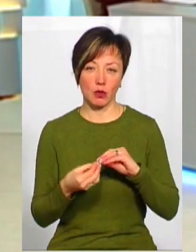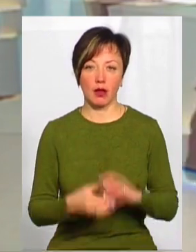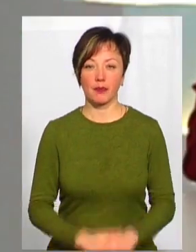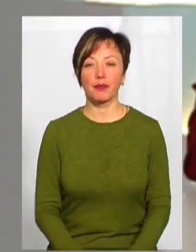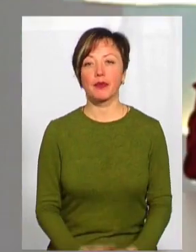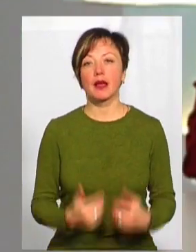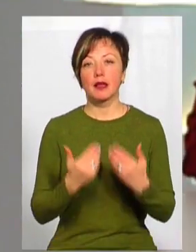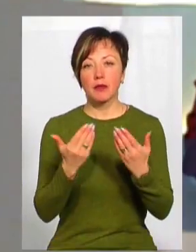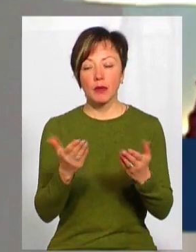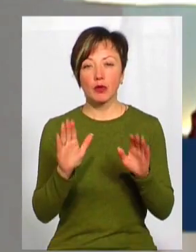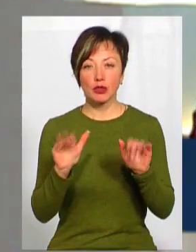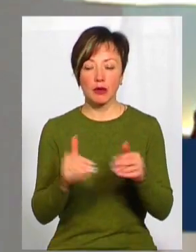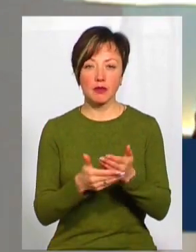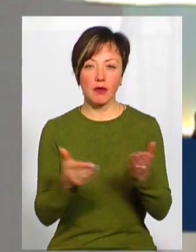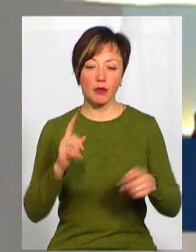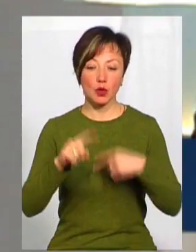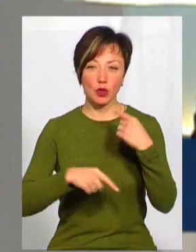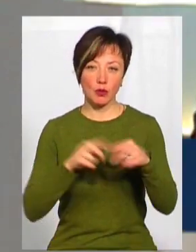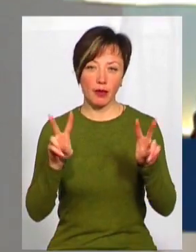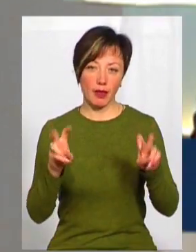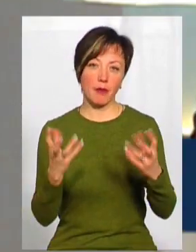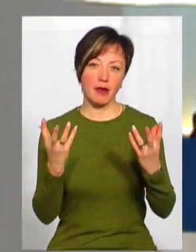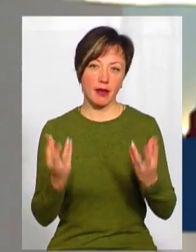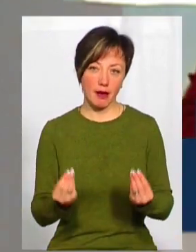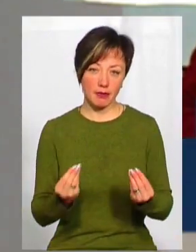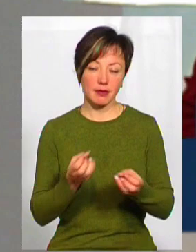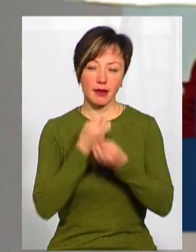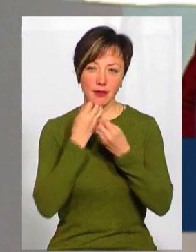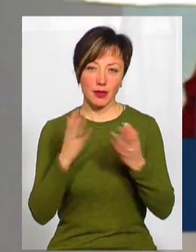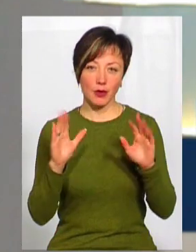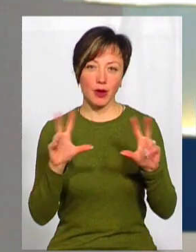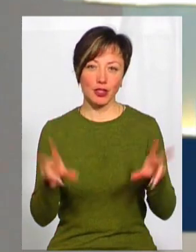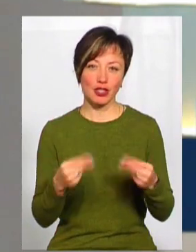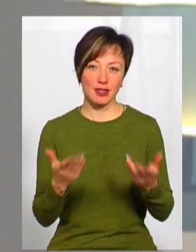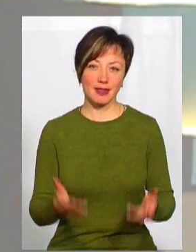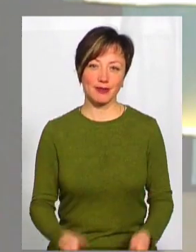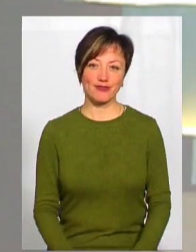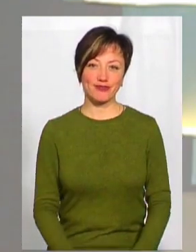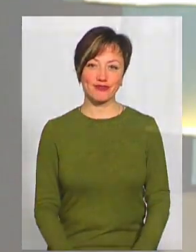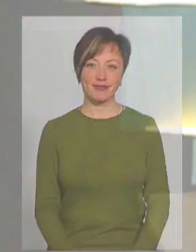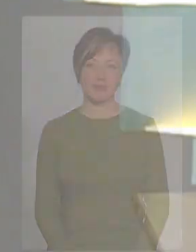З вами я прощаюся до наступної теми дня. На все добре, хай щасливі!